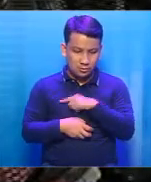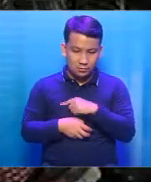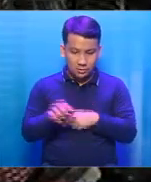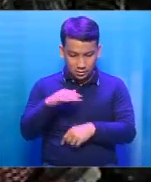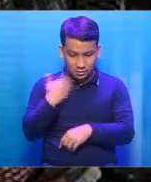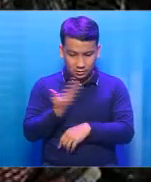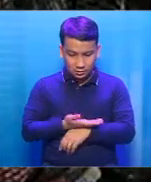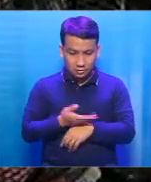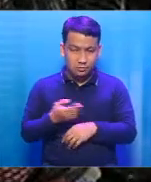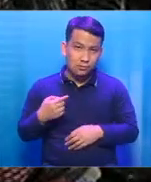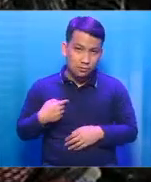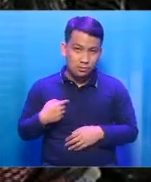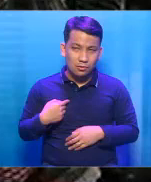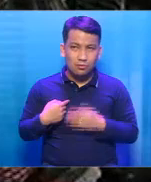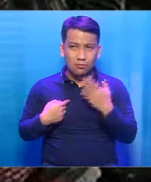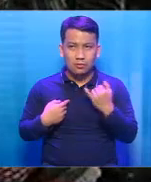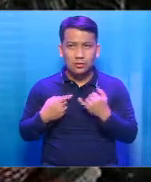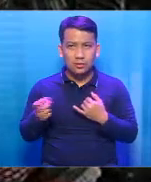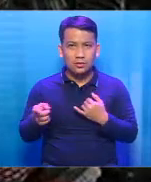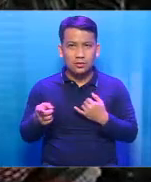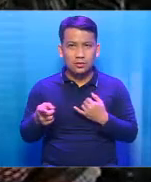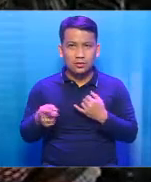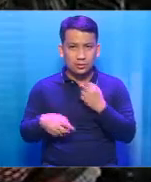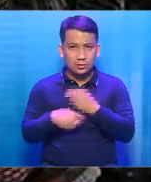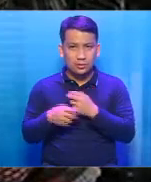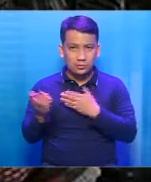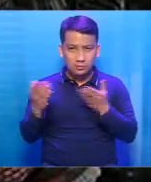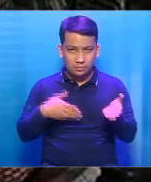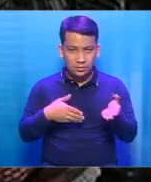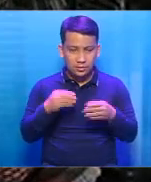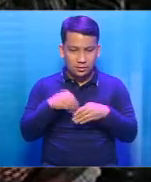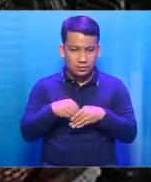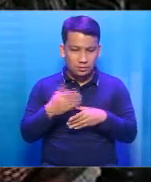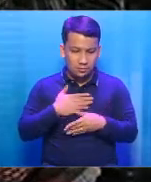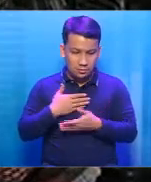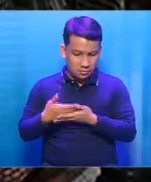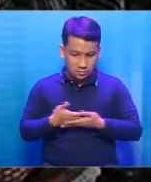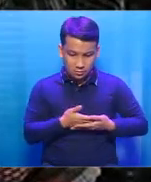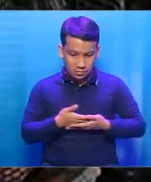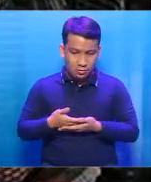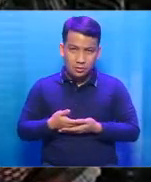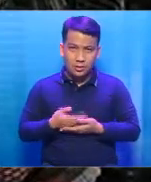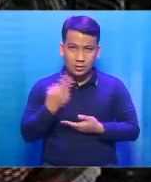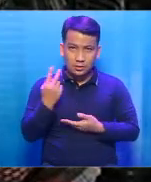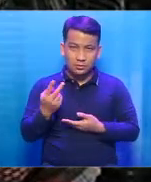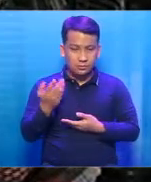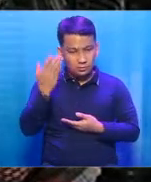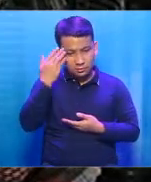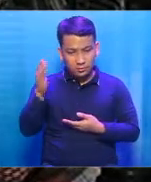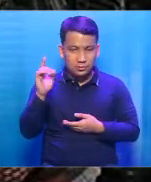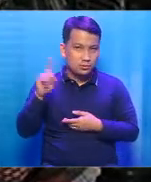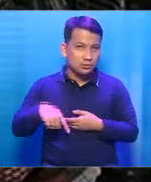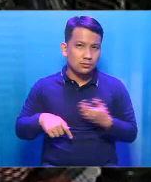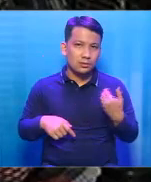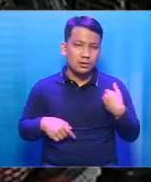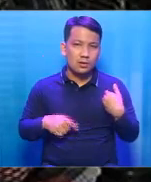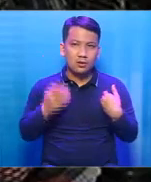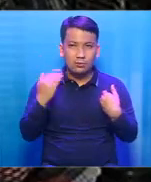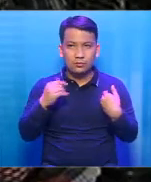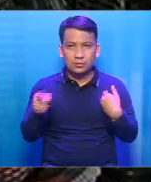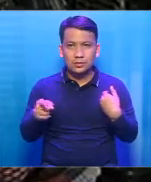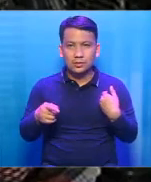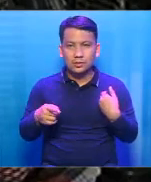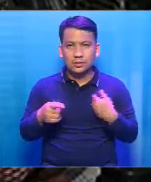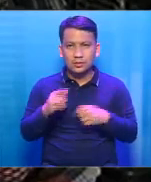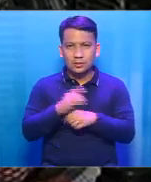ko, ako rin po lang nagkarga sa kanila, yung baby ko. Yung dalawa naman po, hindi ko sila kayang kargain kasi nga po si